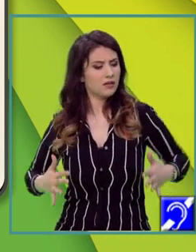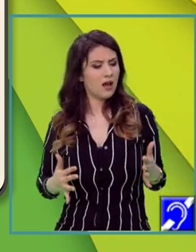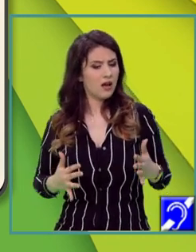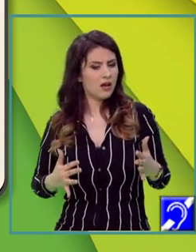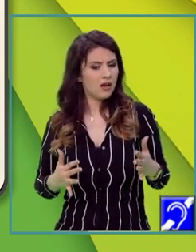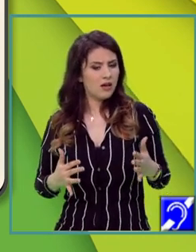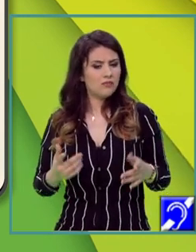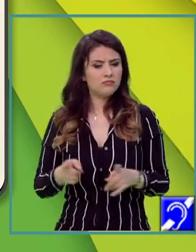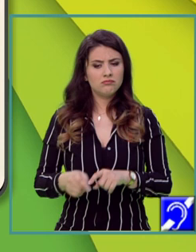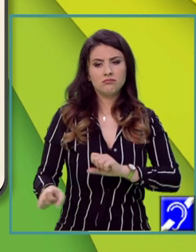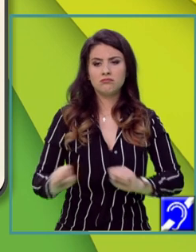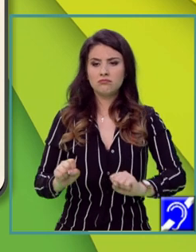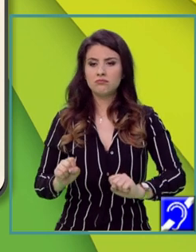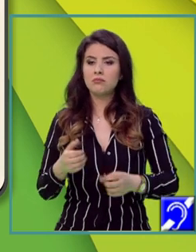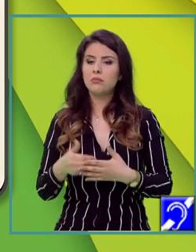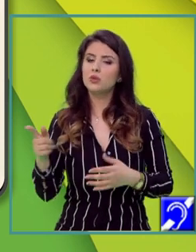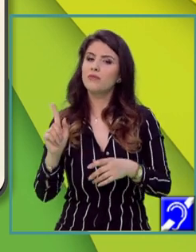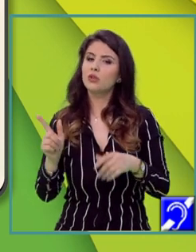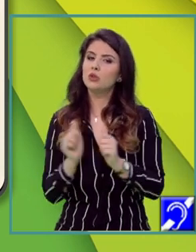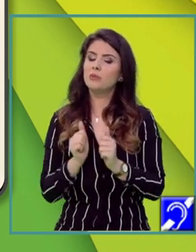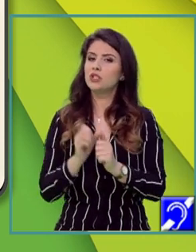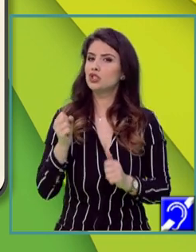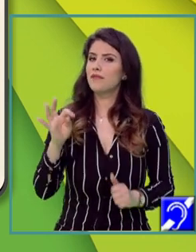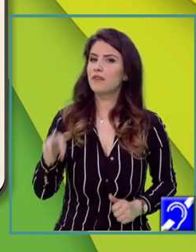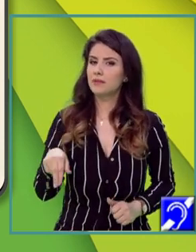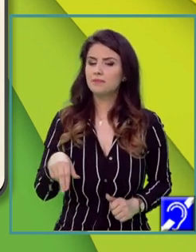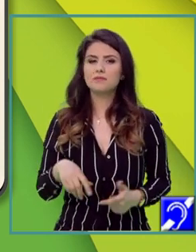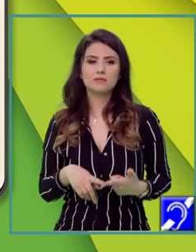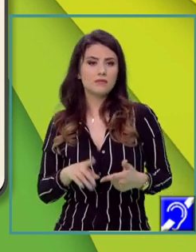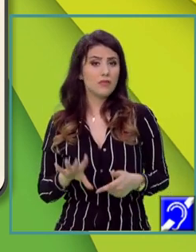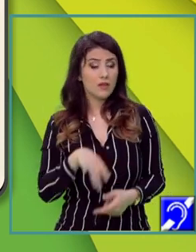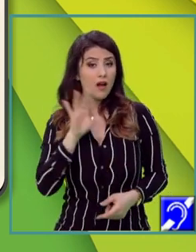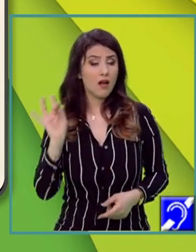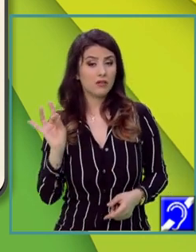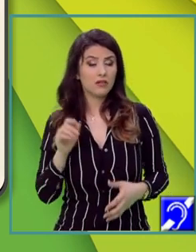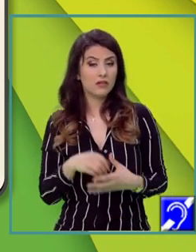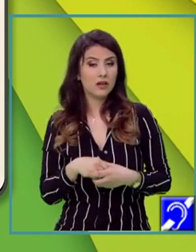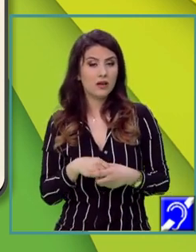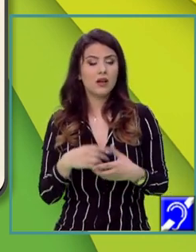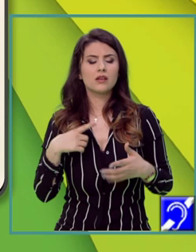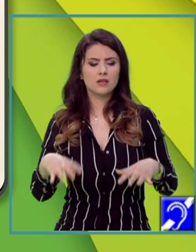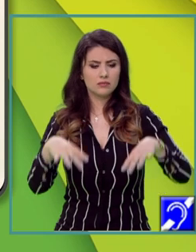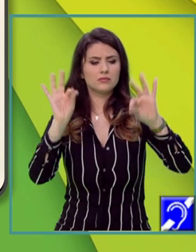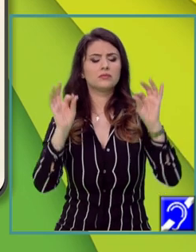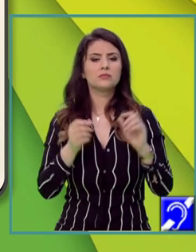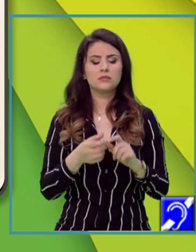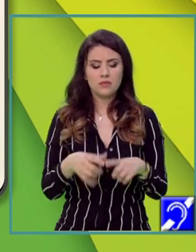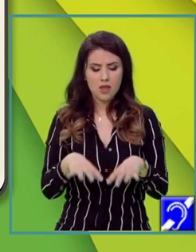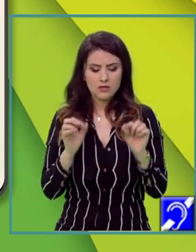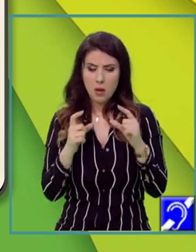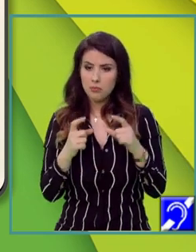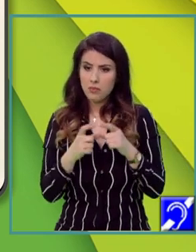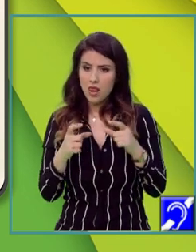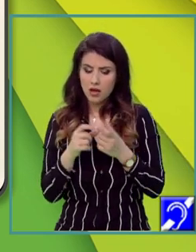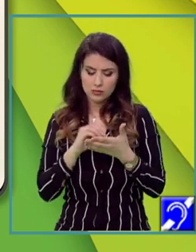flirtul a cu grigoriade o altă scenă ilustrativă este descoperirea biletului scris de Anișoara pe